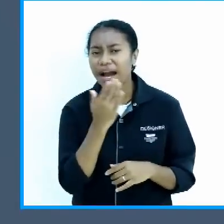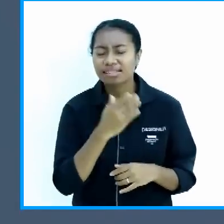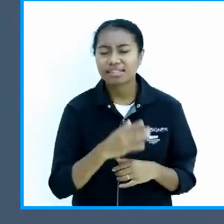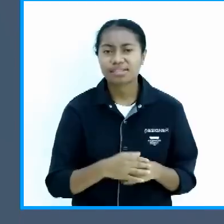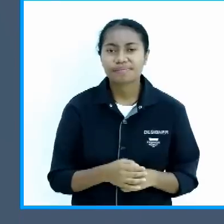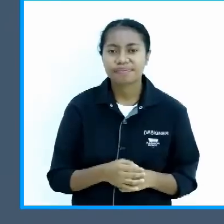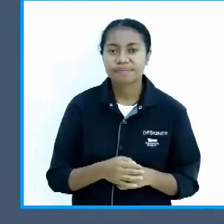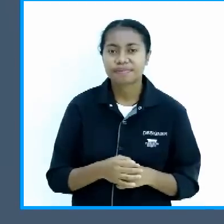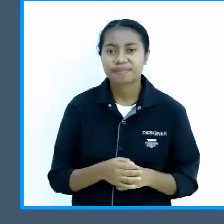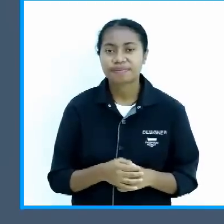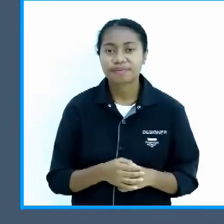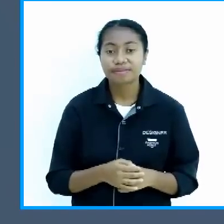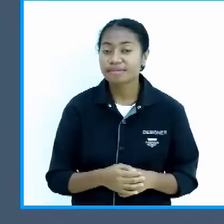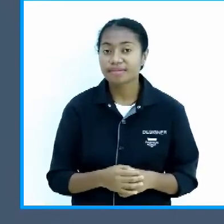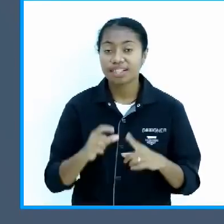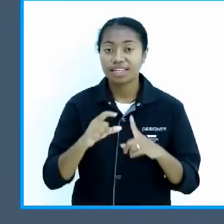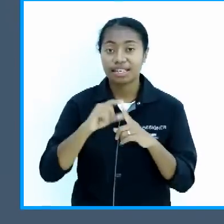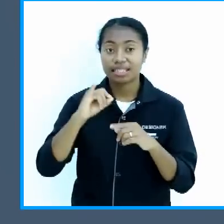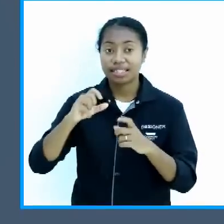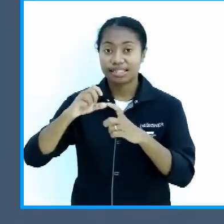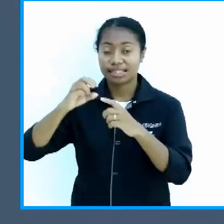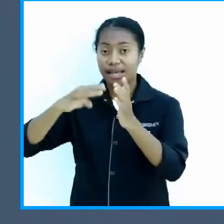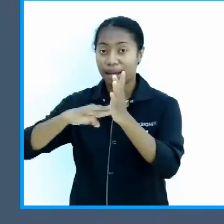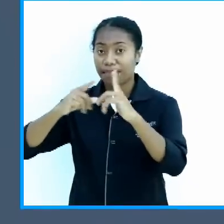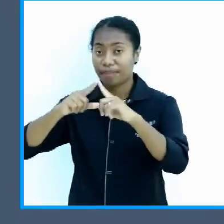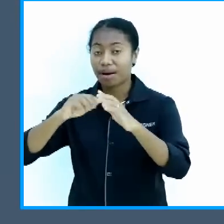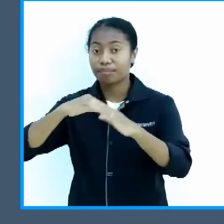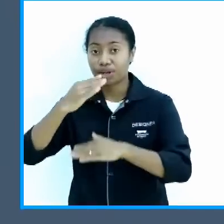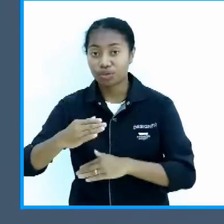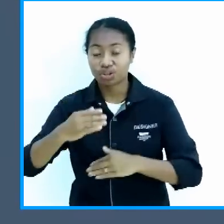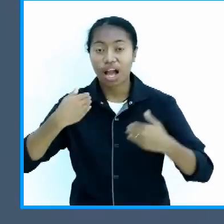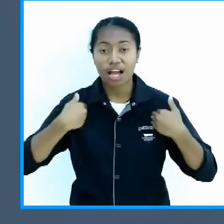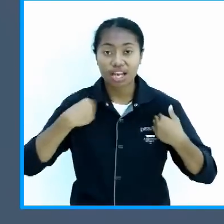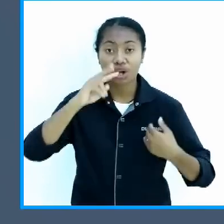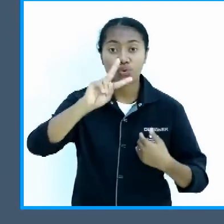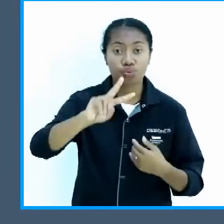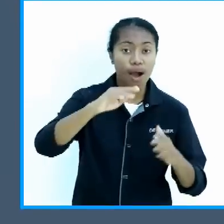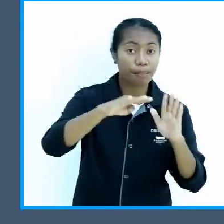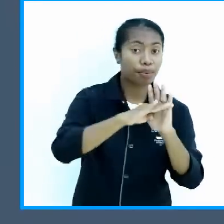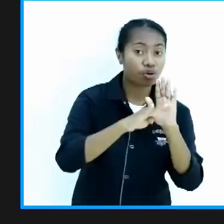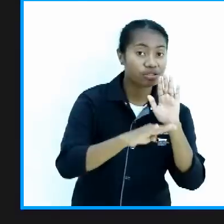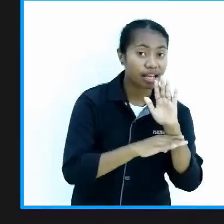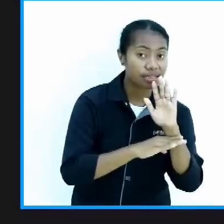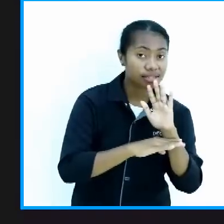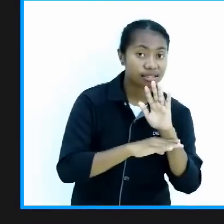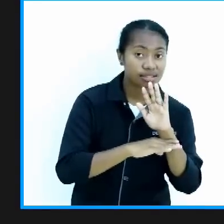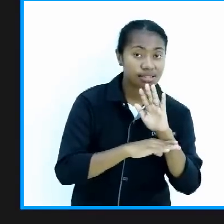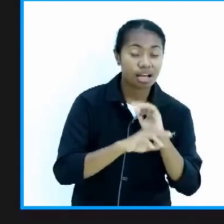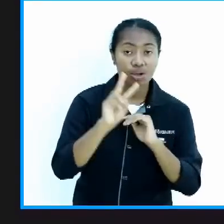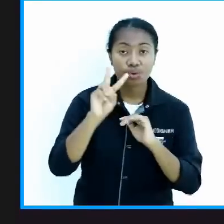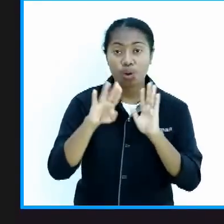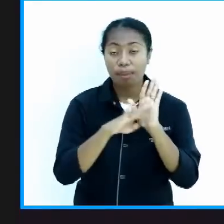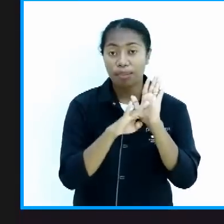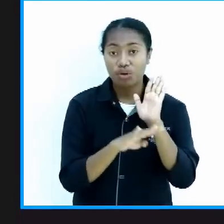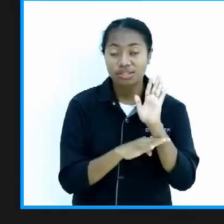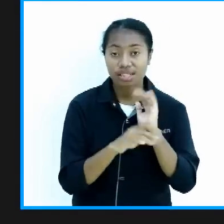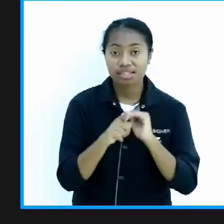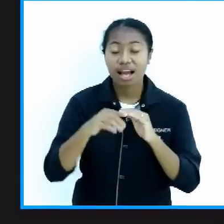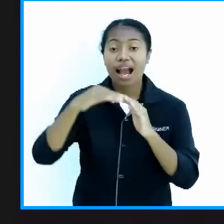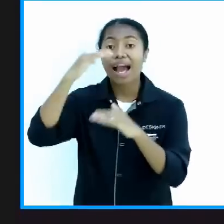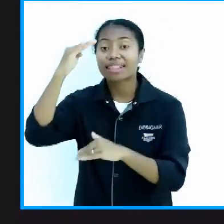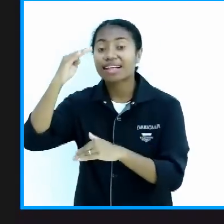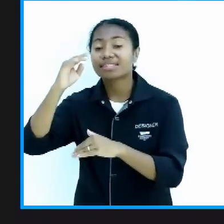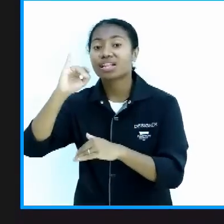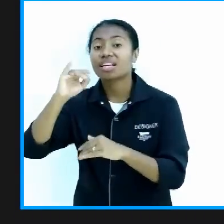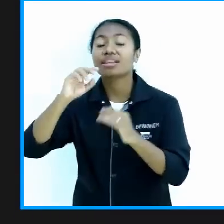Nah, di skema berikut kita bisa lihat ada dua proses. Slide berikut. Ya, yang atas itu infeksi